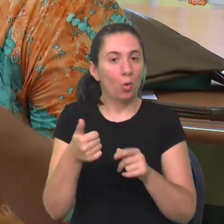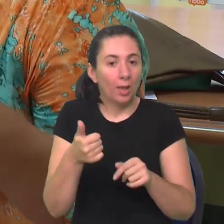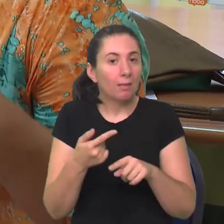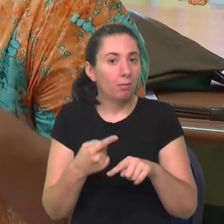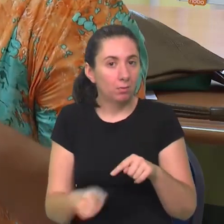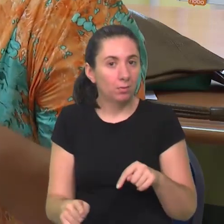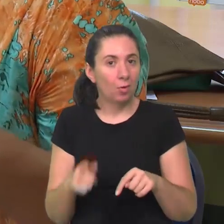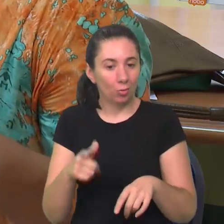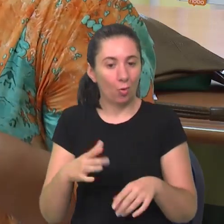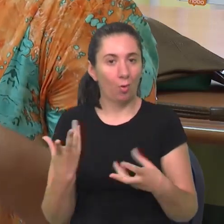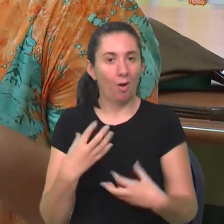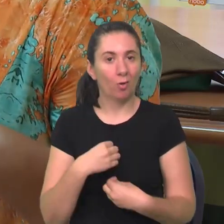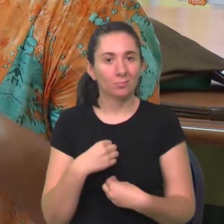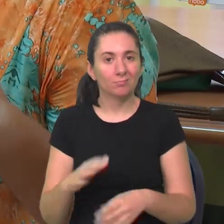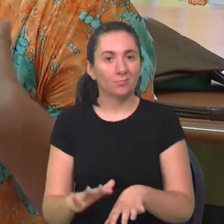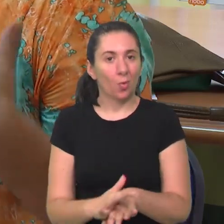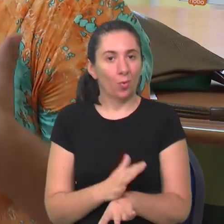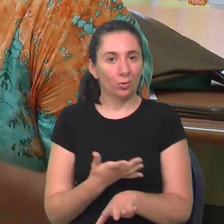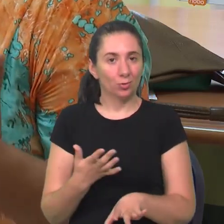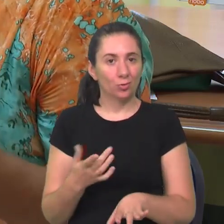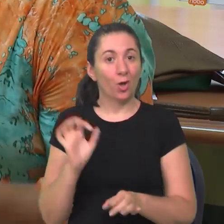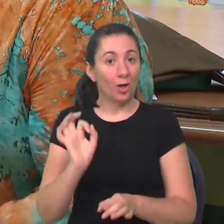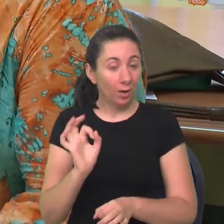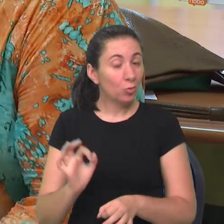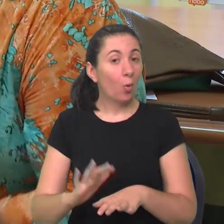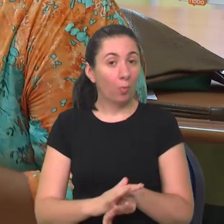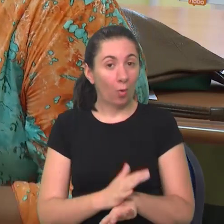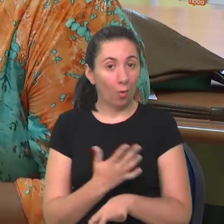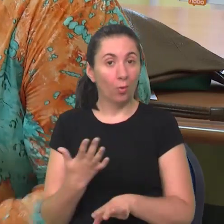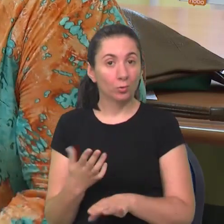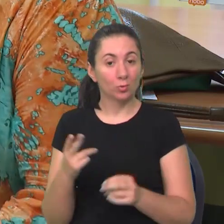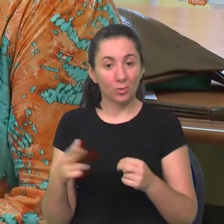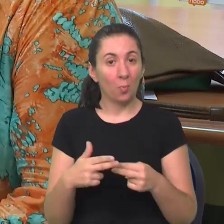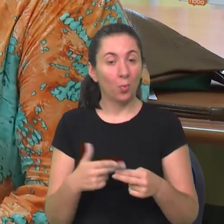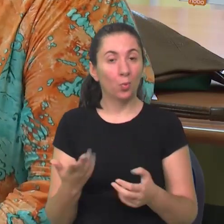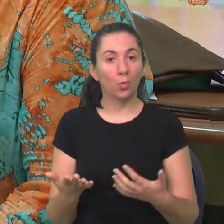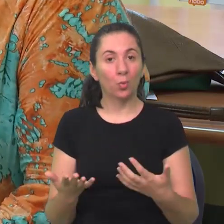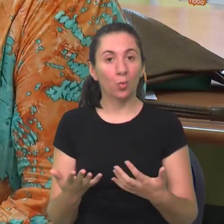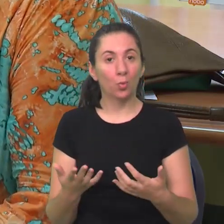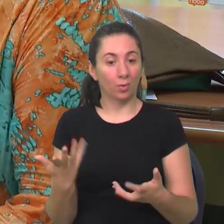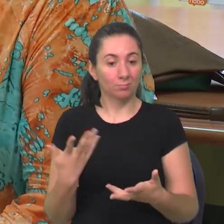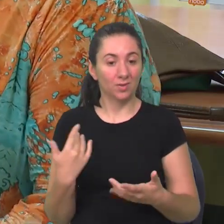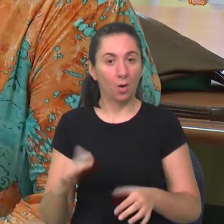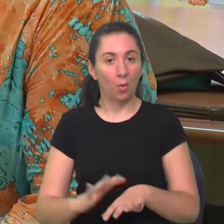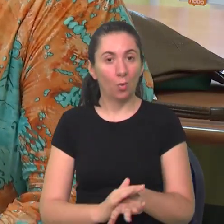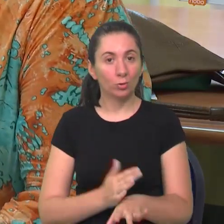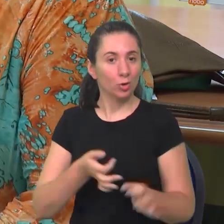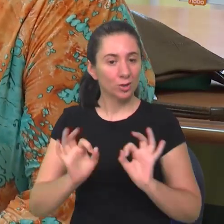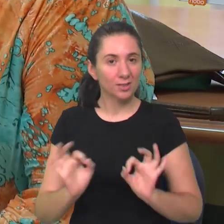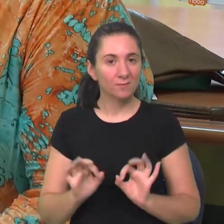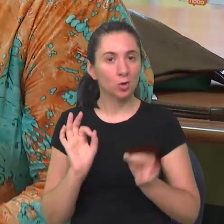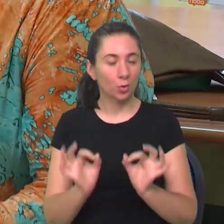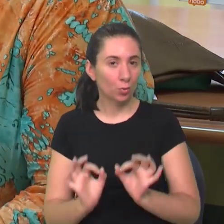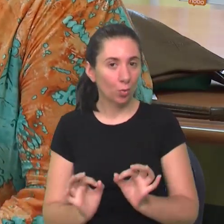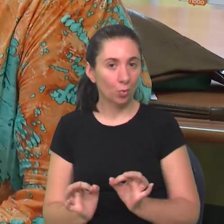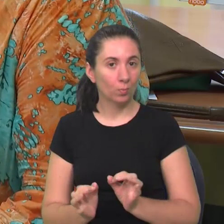tog emocionalnog doživljaja i dobrog osjećanja, znači da budete onako, da se osjećate svježe,